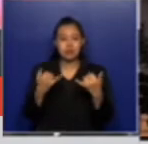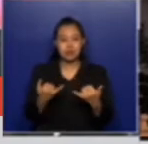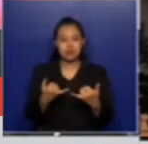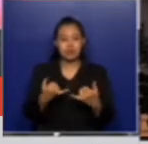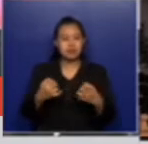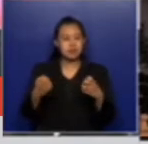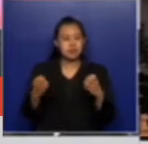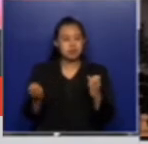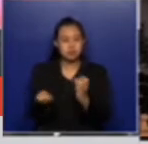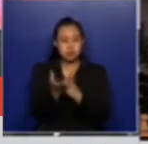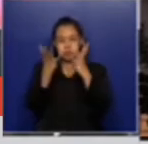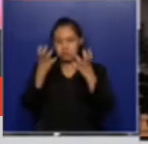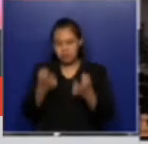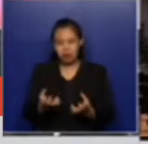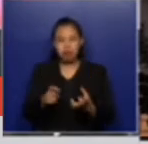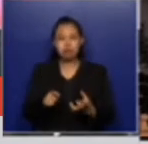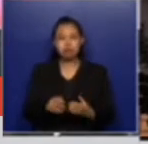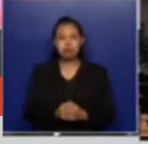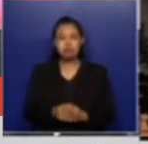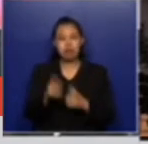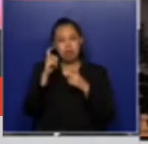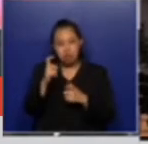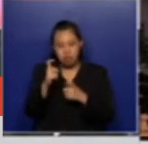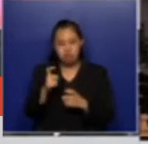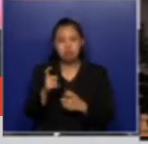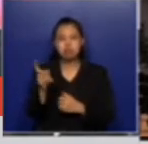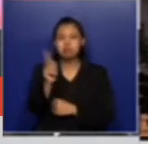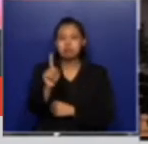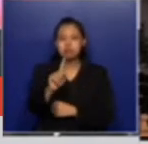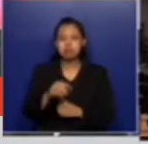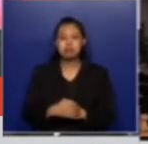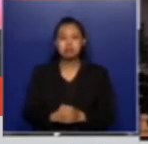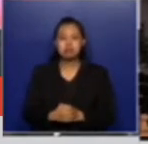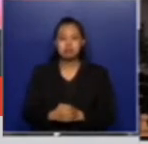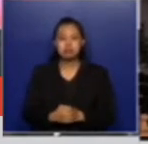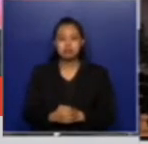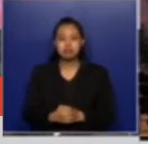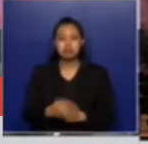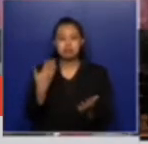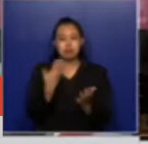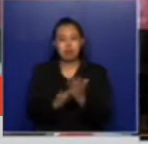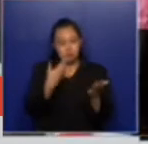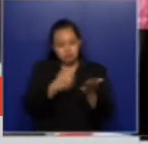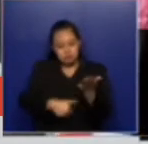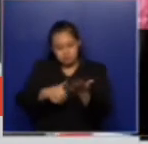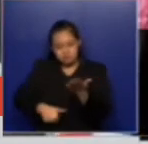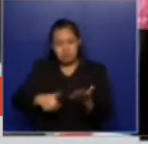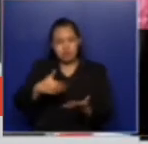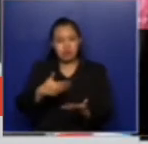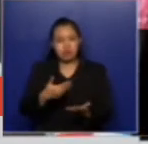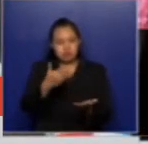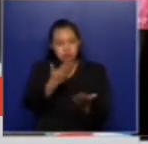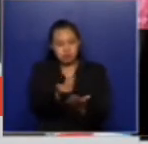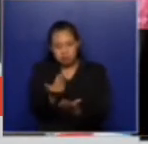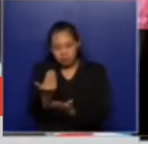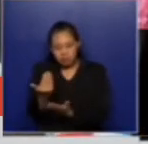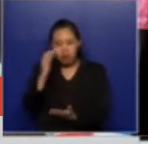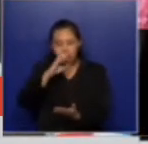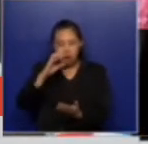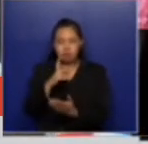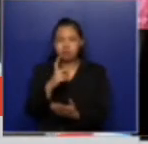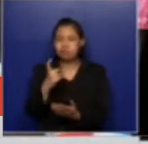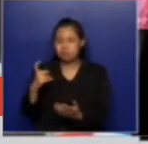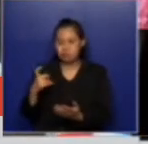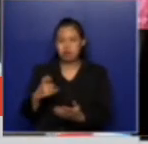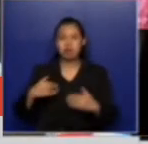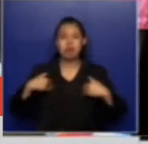ายอันตรายยังไงท่านจะจัดเก็บภาษีไม่ได้หาเงินไม่ได้นี่จะเหนื่อยเดี๋ยวจะ